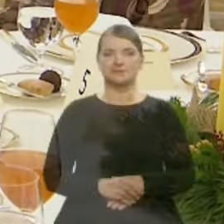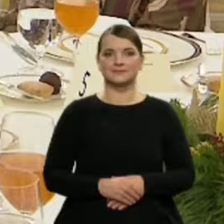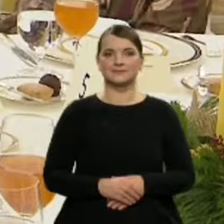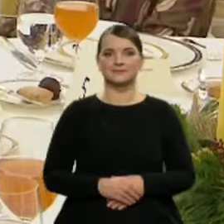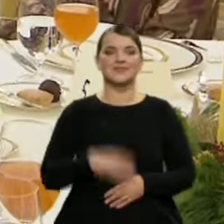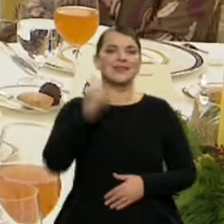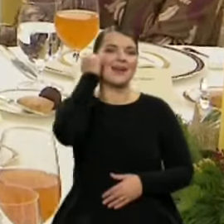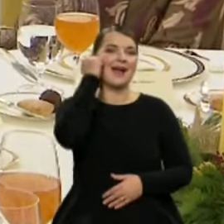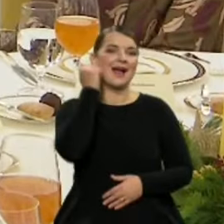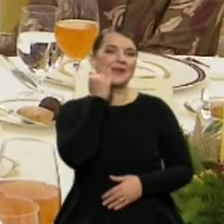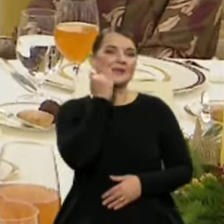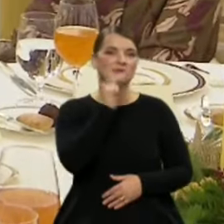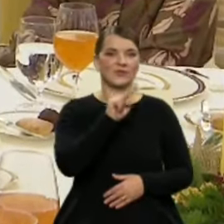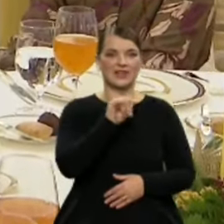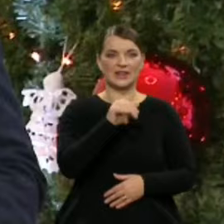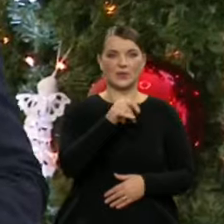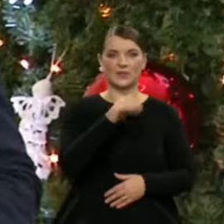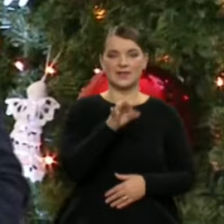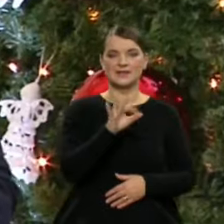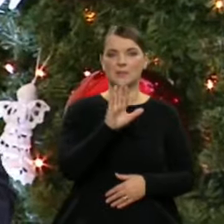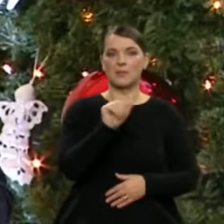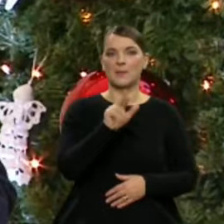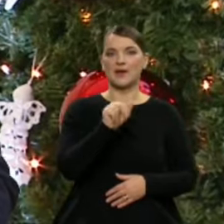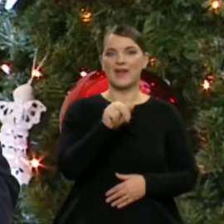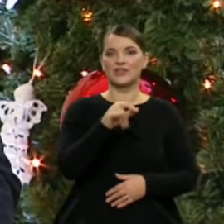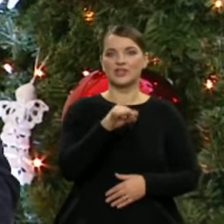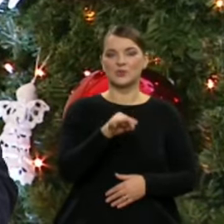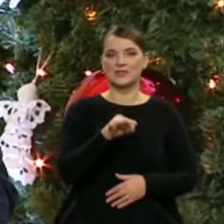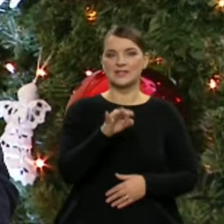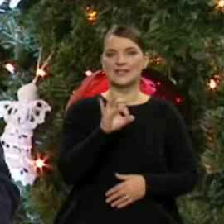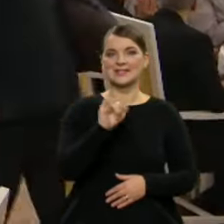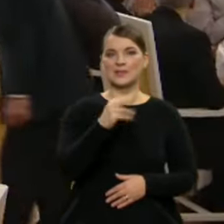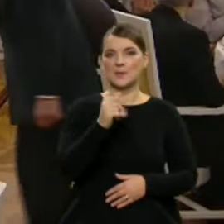Dėkojame Vytautui Babravičiui Simui.